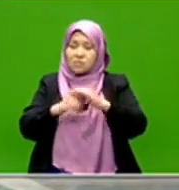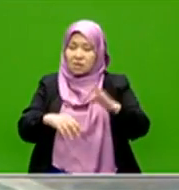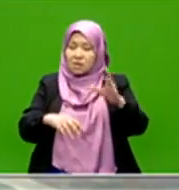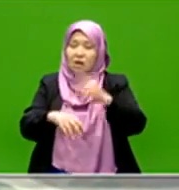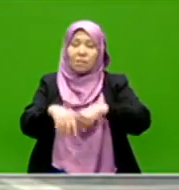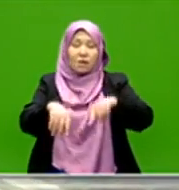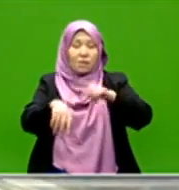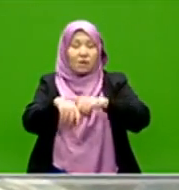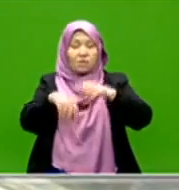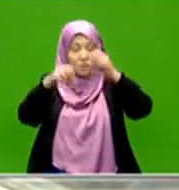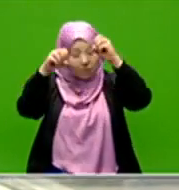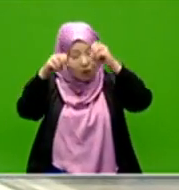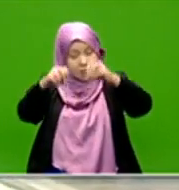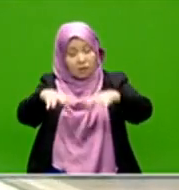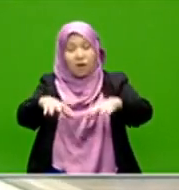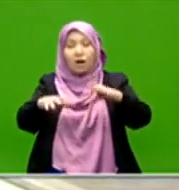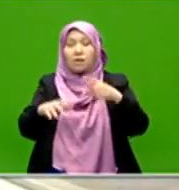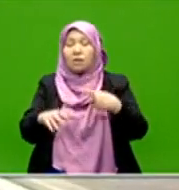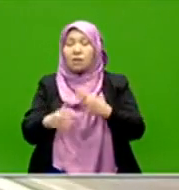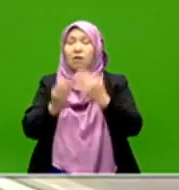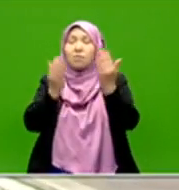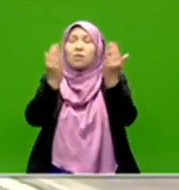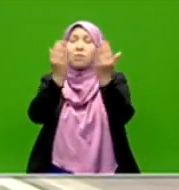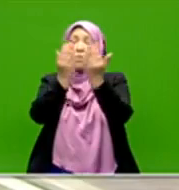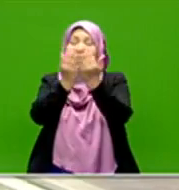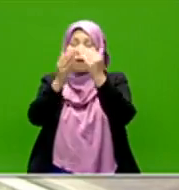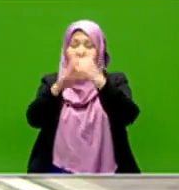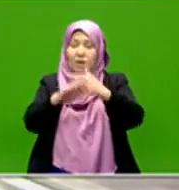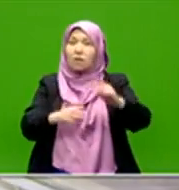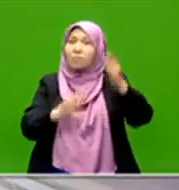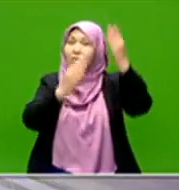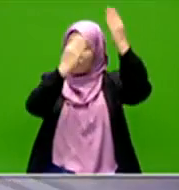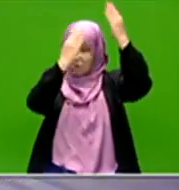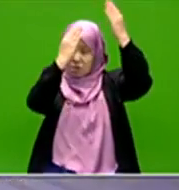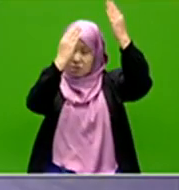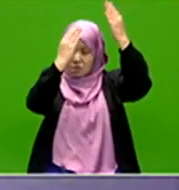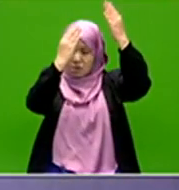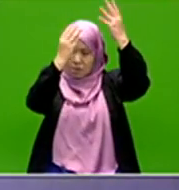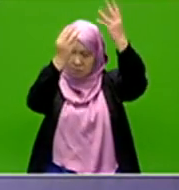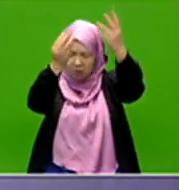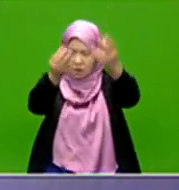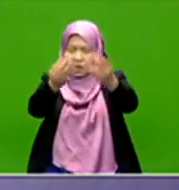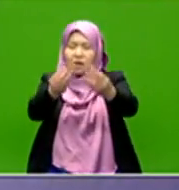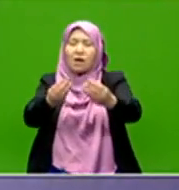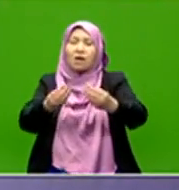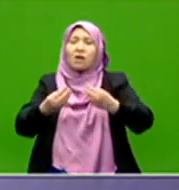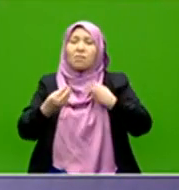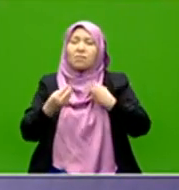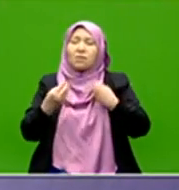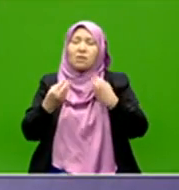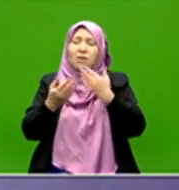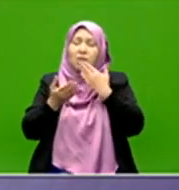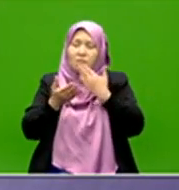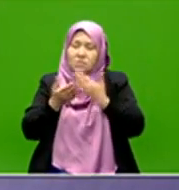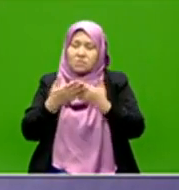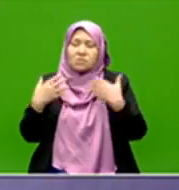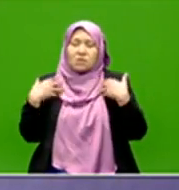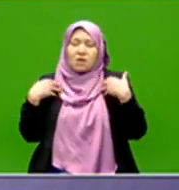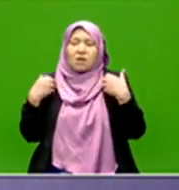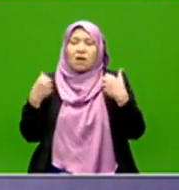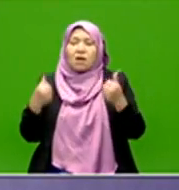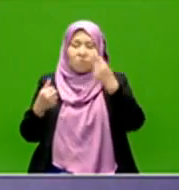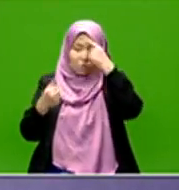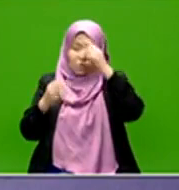yang barakah ini kami menadah tangan memohon ke hadrat-Mu ya Allah, kurniakan kesembuhan buat ahli